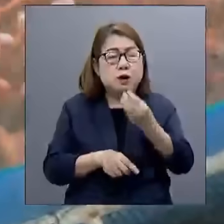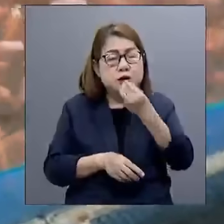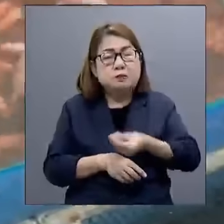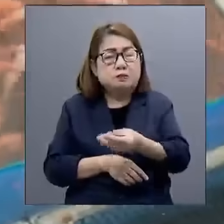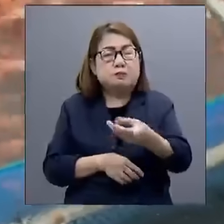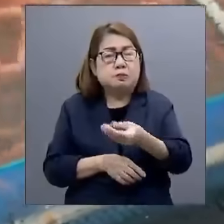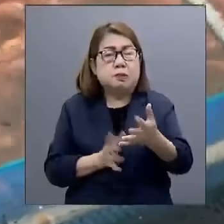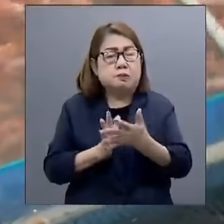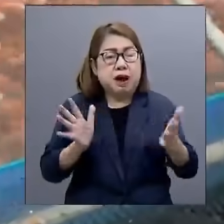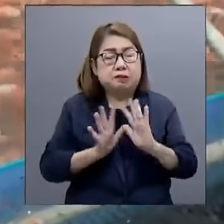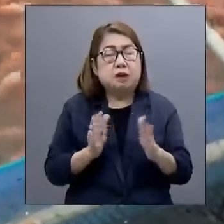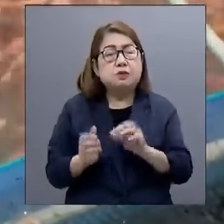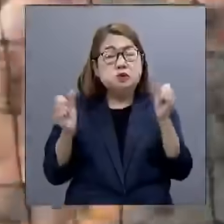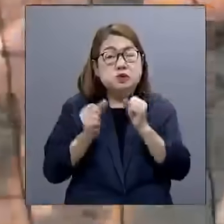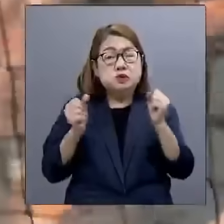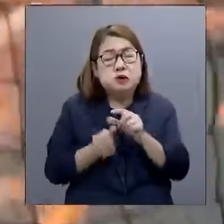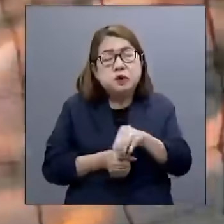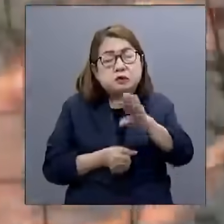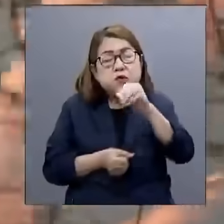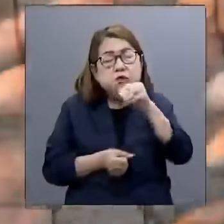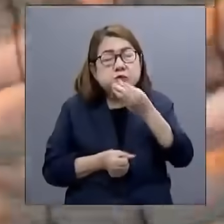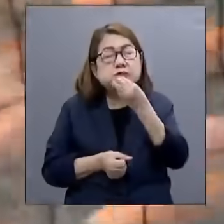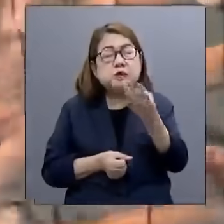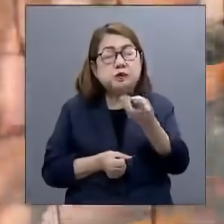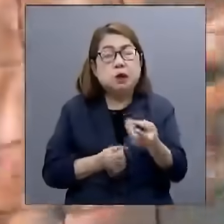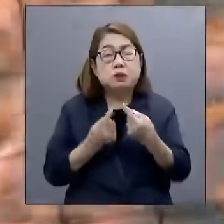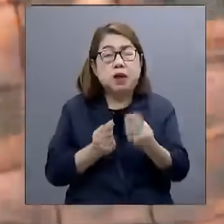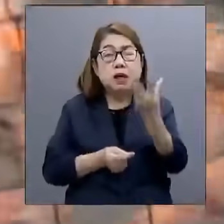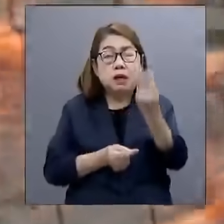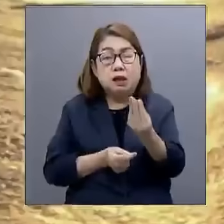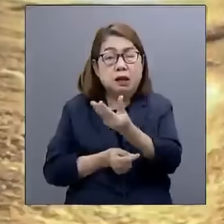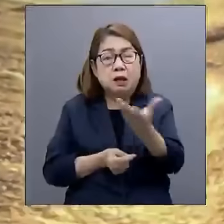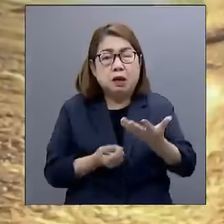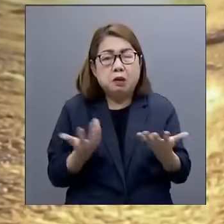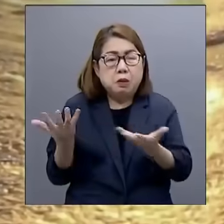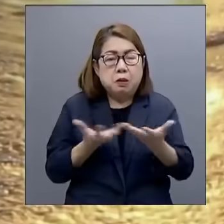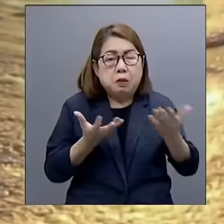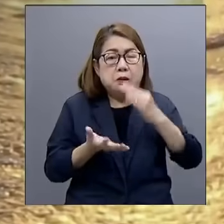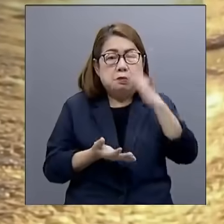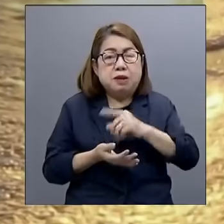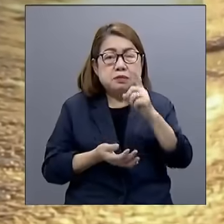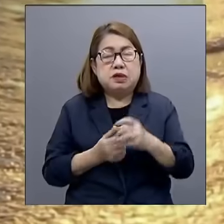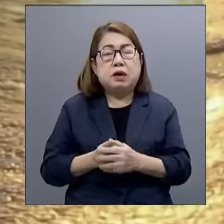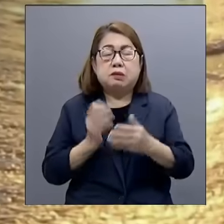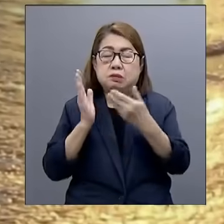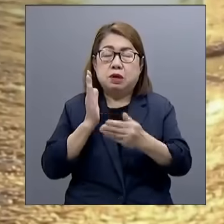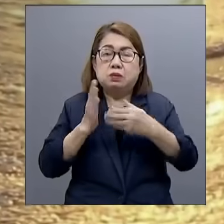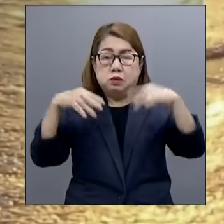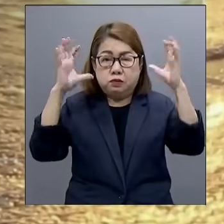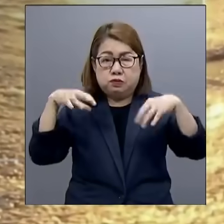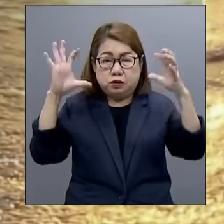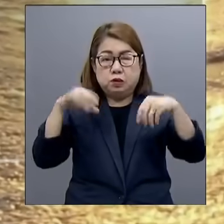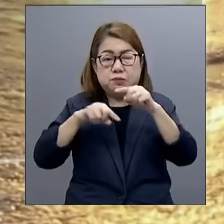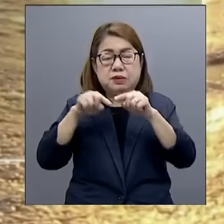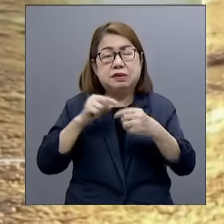เพราะในช่วงที่อากาศเย็นสัตว์น้ำจะกินอาหารได้น้อยอาหารที่เหลือจะทำให้น้ำเน่าเสียค่ะภาคตะวันออกมีฝนฟ้าคะนอง